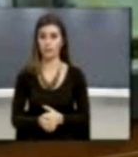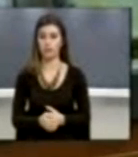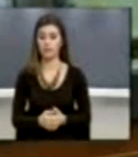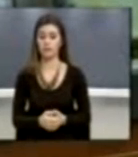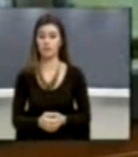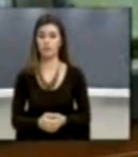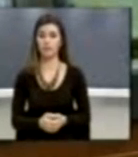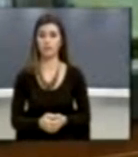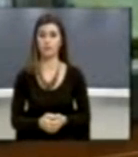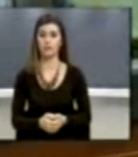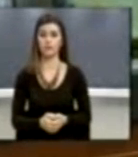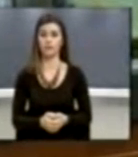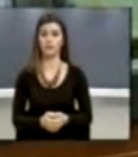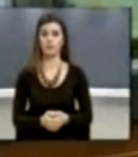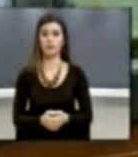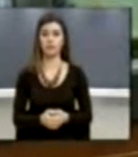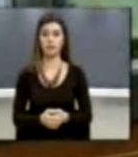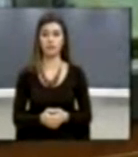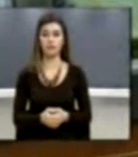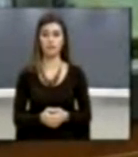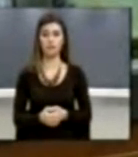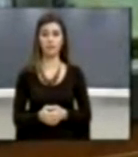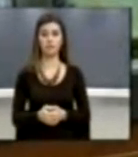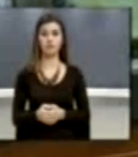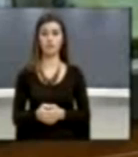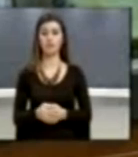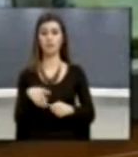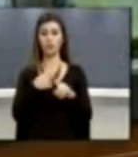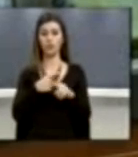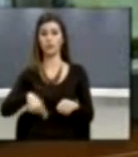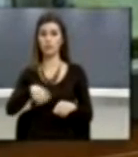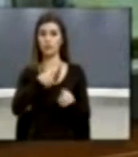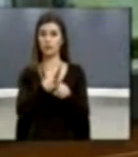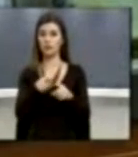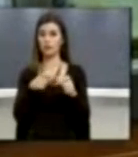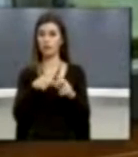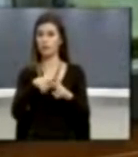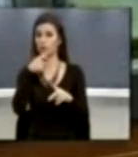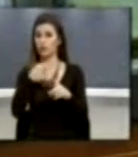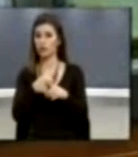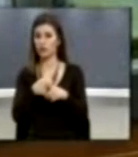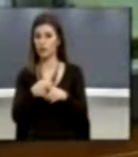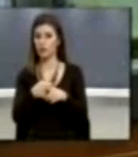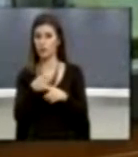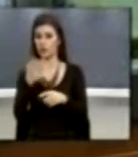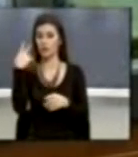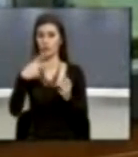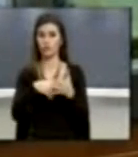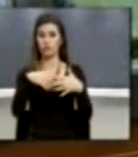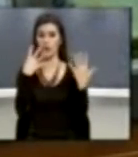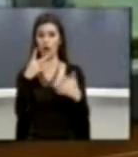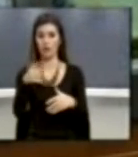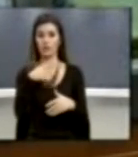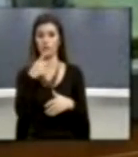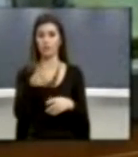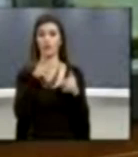Çështja tjetër është që a keni qëndrimin e njëjtë për shikun si që keni pasë vitin 2009, se kur nuk po e thoni. Vitin 2009 keni qenë të